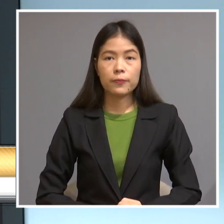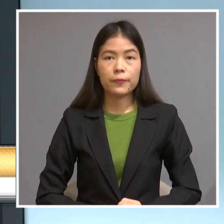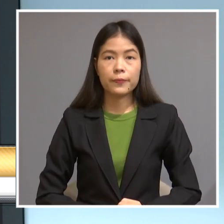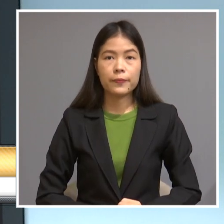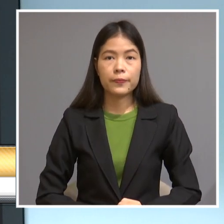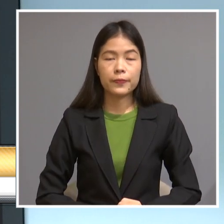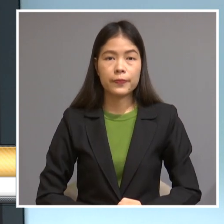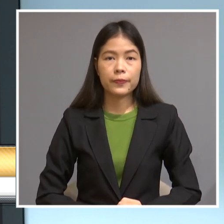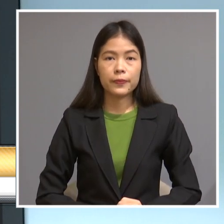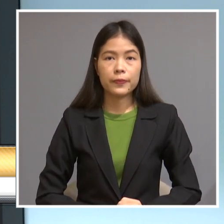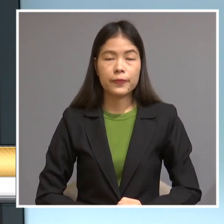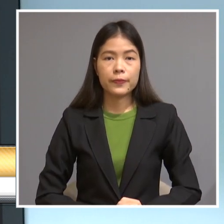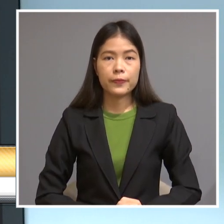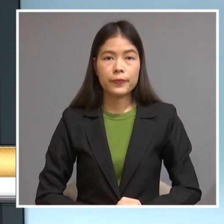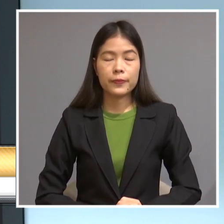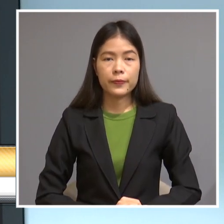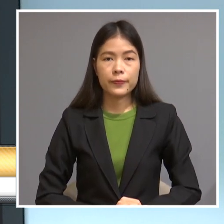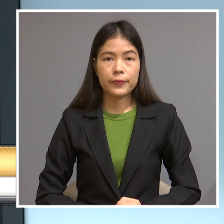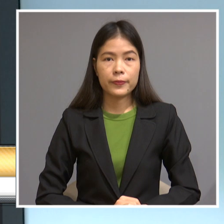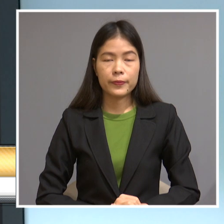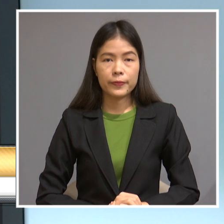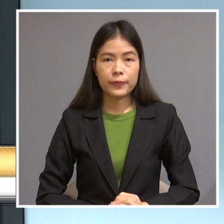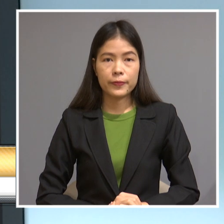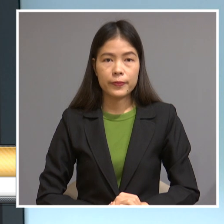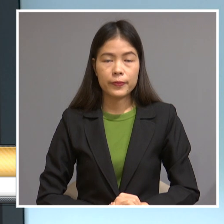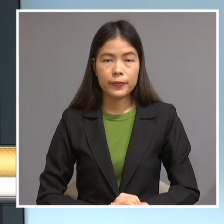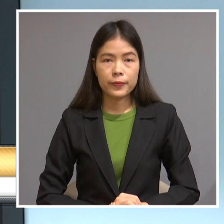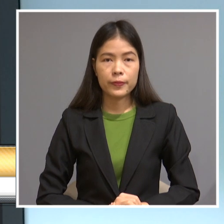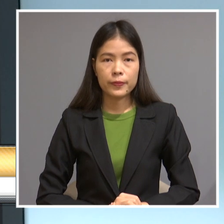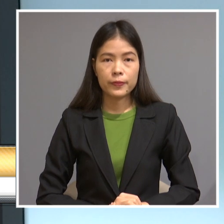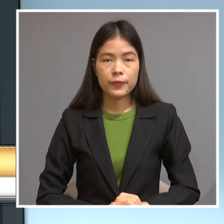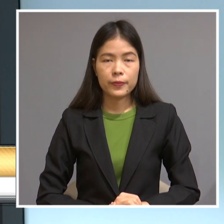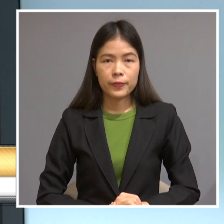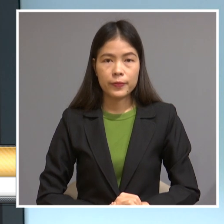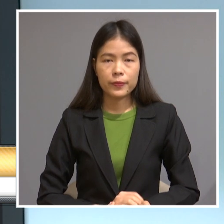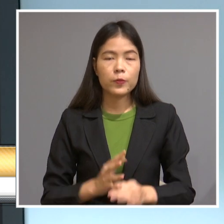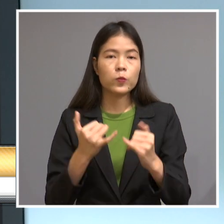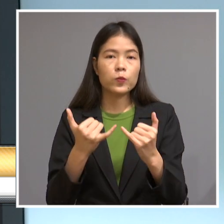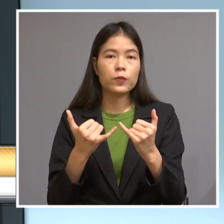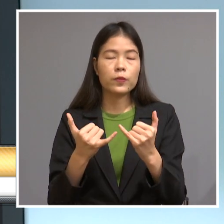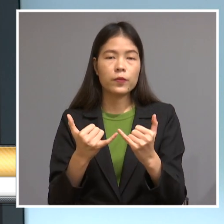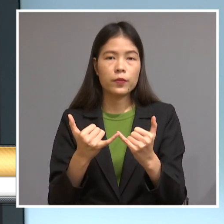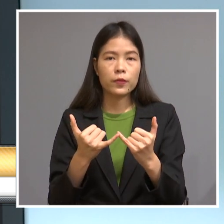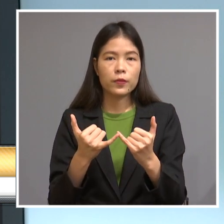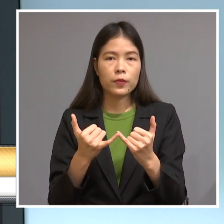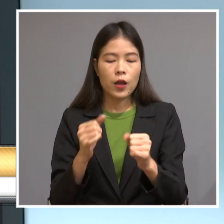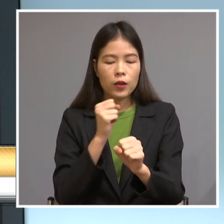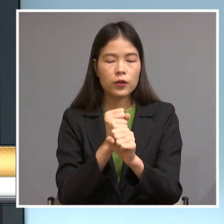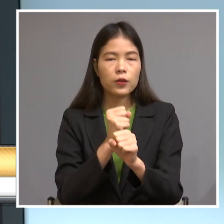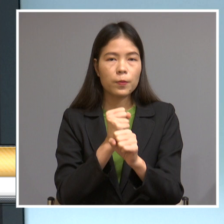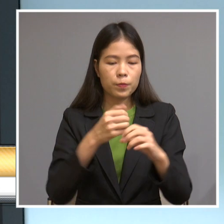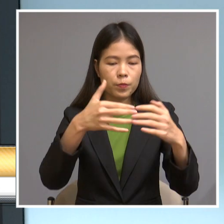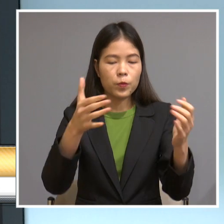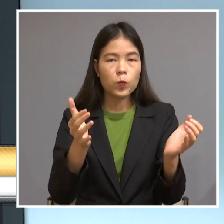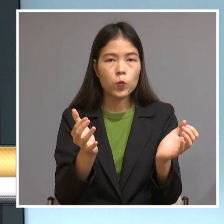ดำอย่การรวมเริวมได้ ตามที่ผมเรีนแล้ววเริมคลาเตอ์ที่จะทำขยะรวมกได้แล้